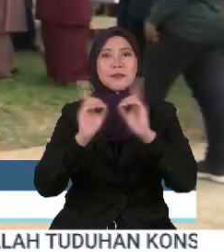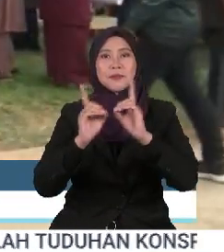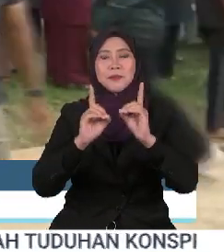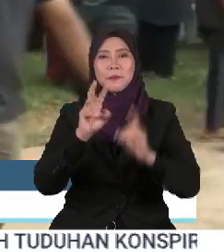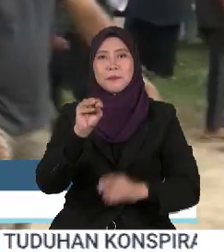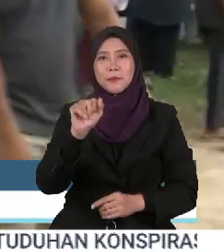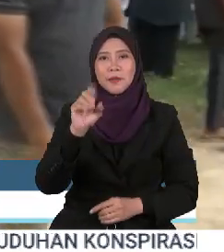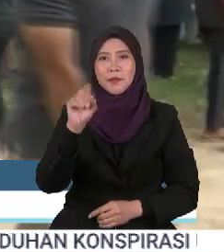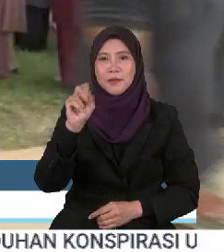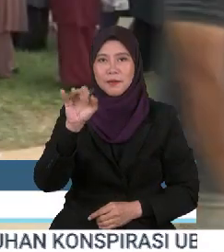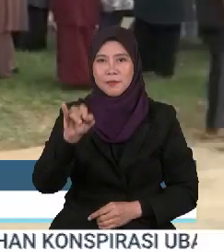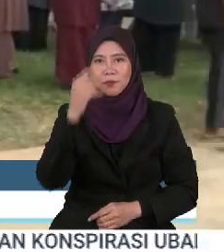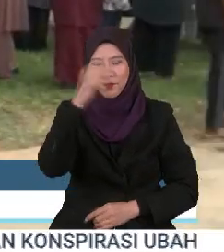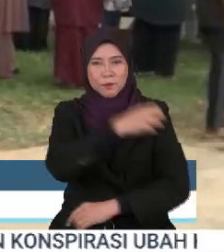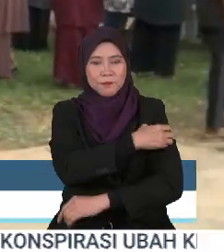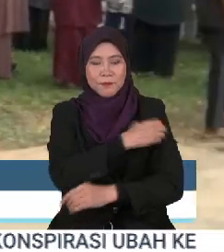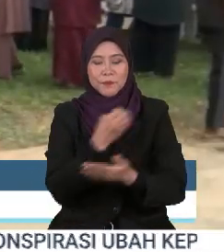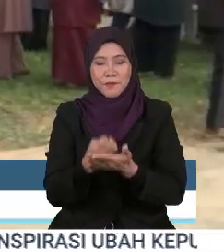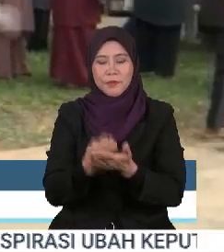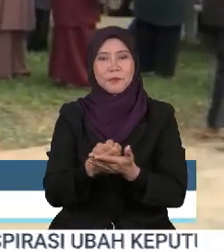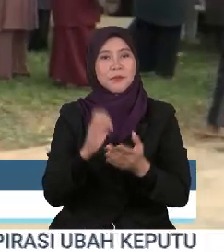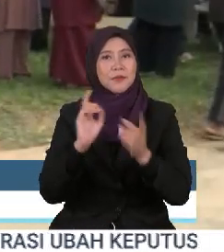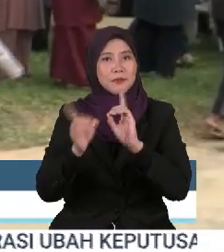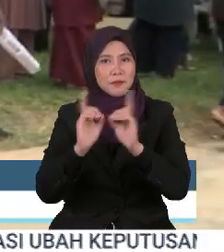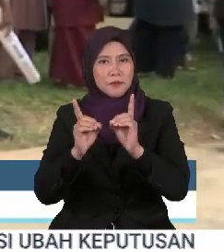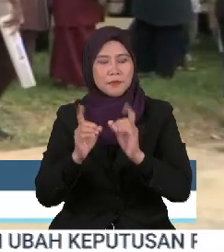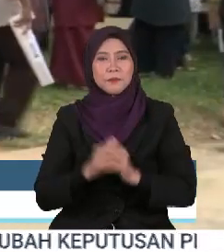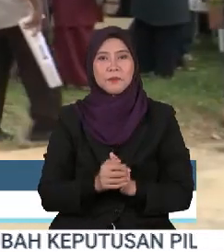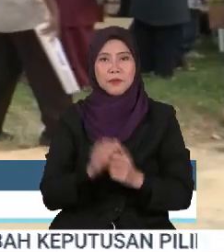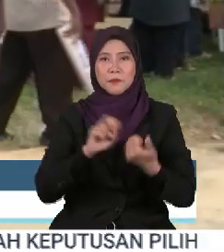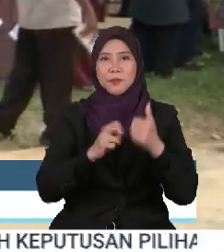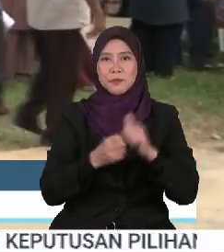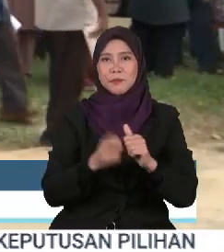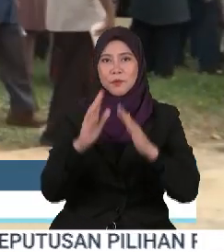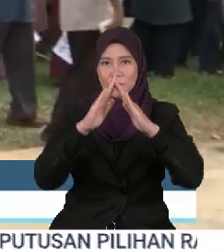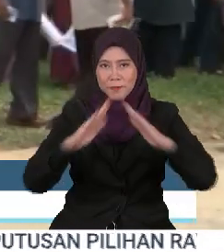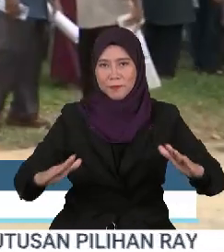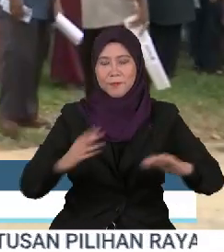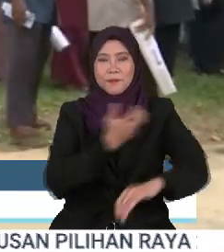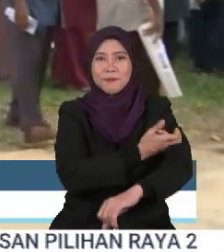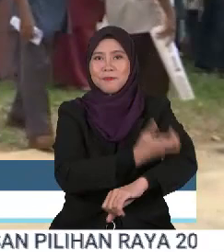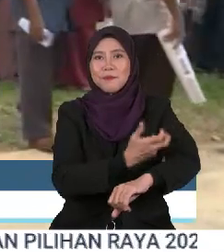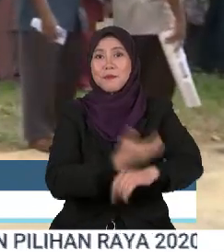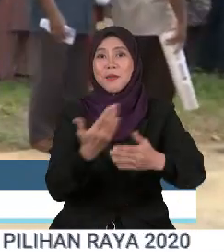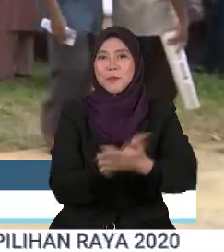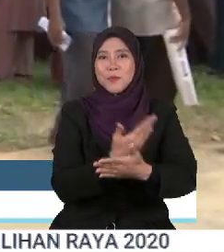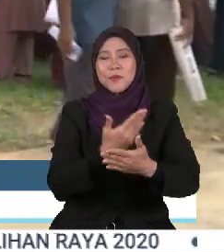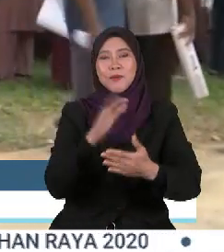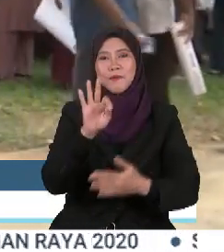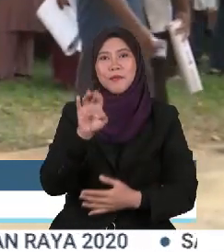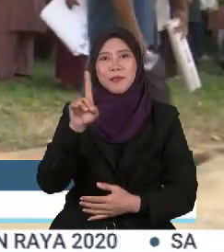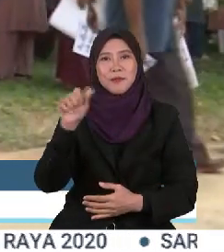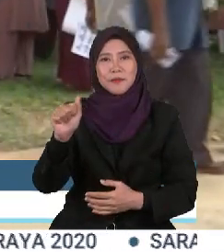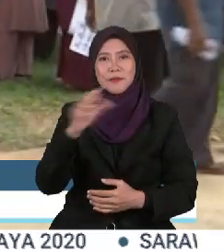Madani bagi memprakasai ekonomi Kik penyelesaian isu Perumahan generasi baru felda dan juga usaha